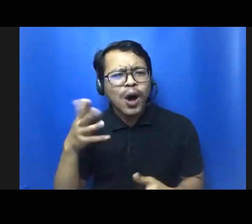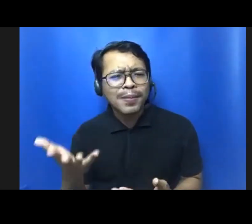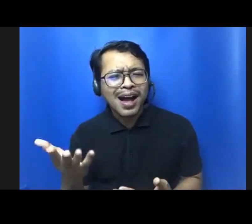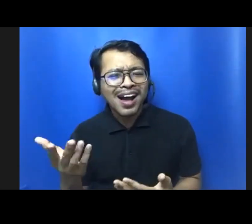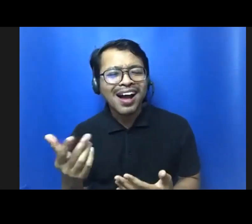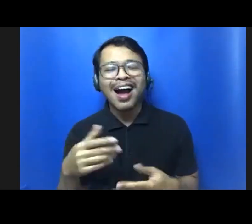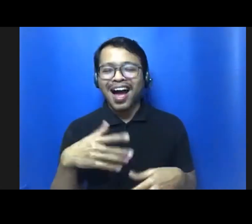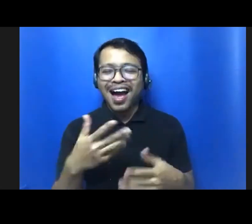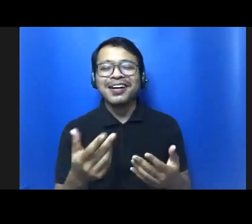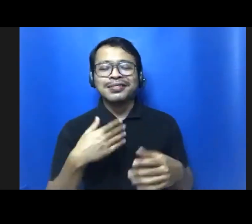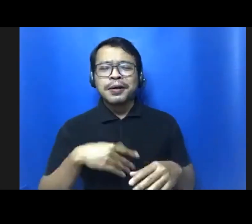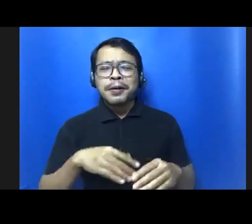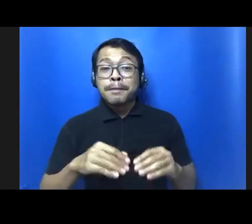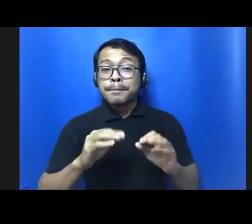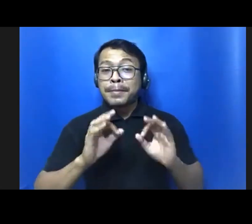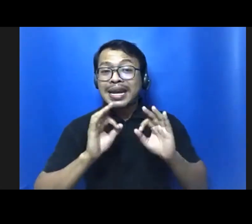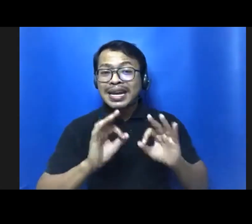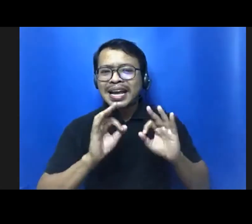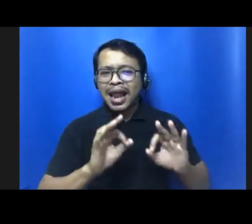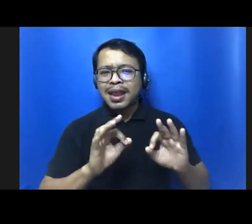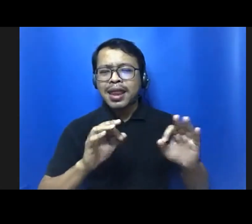pendidikan yang berpusat kepada anak.